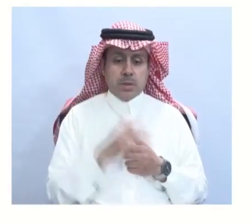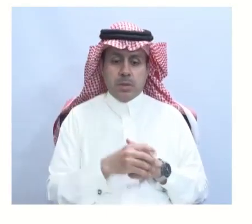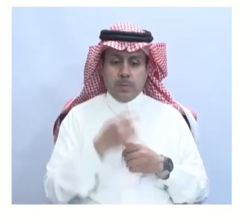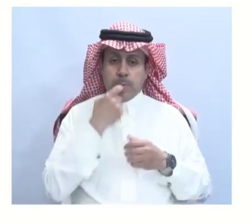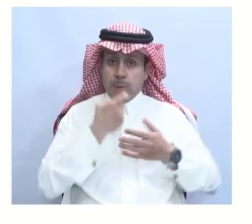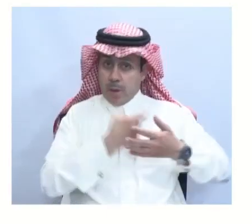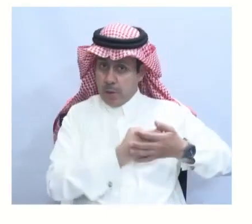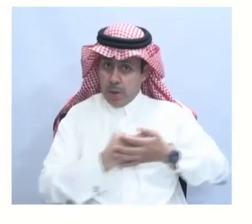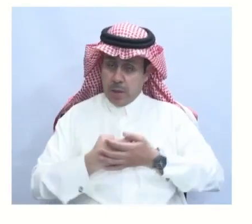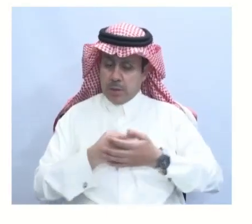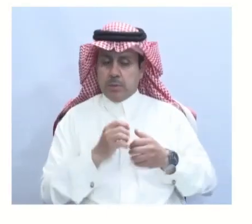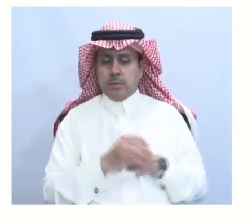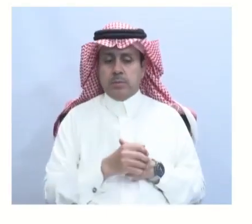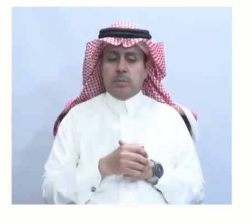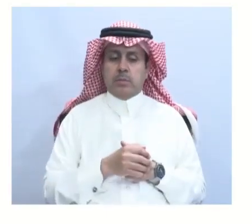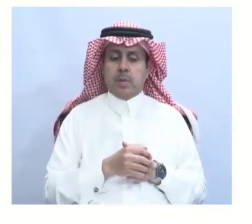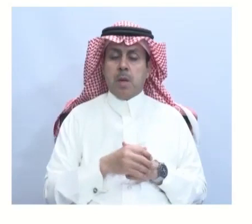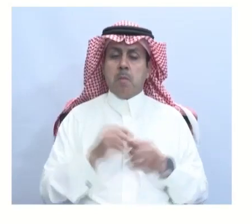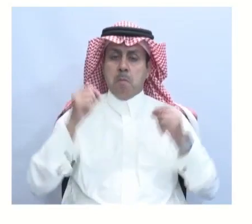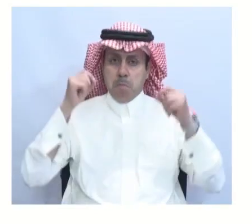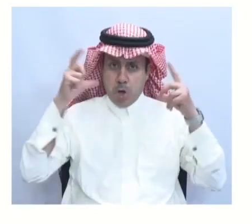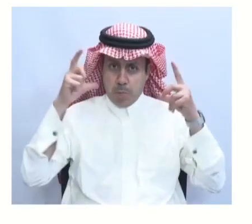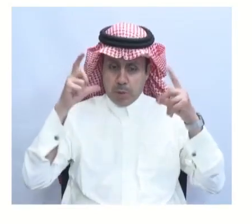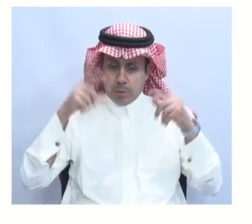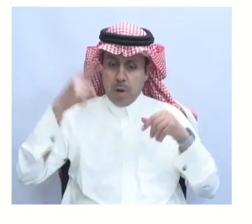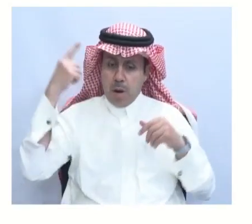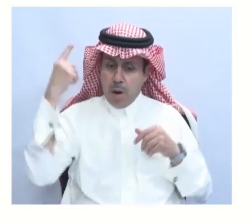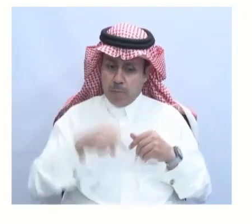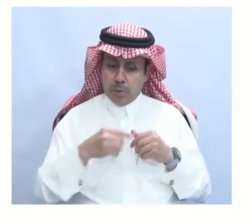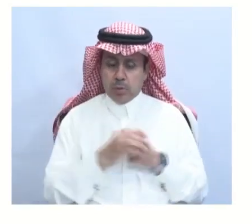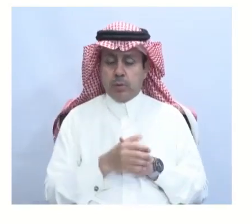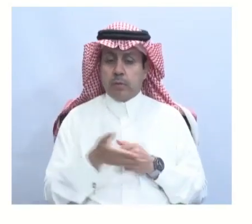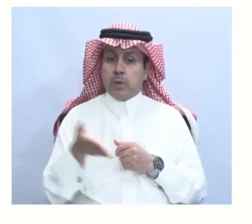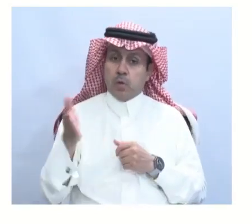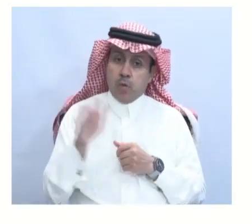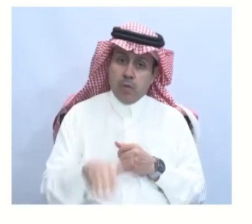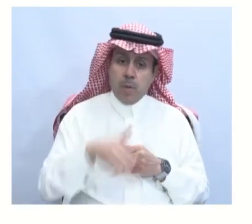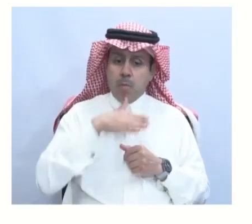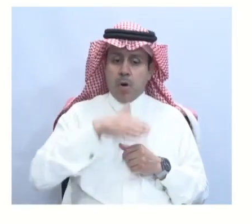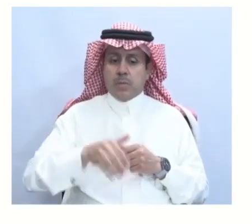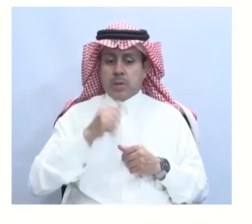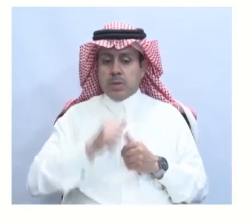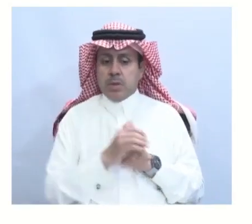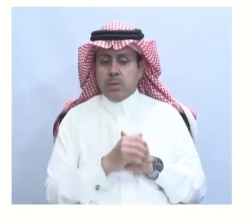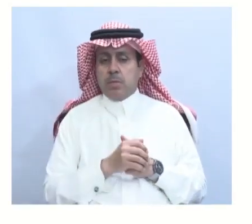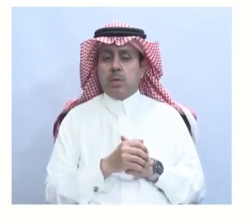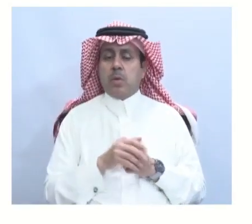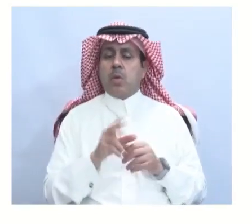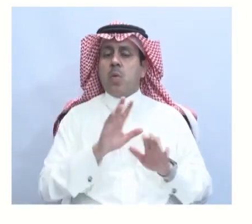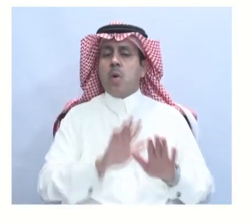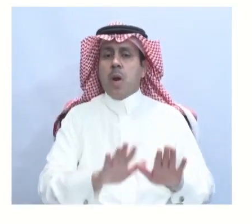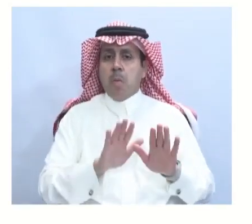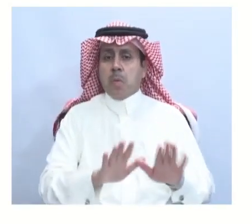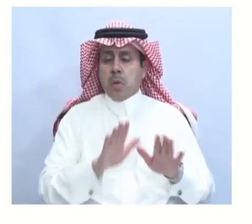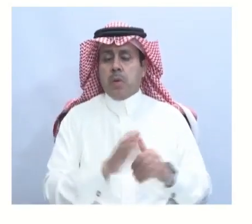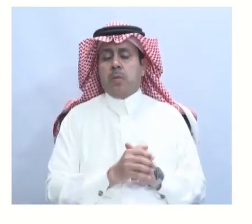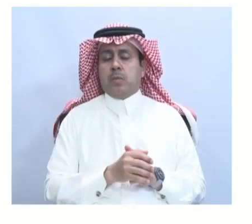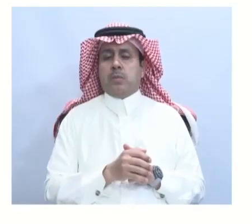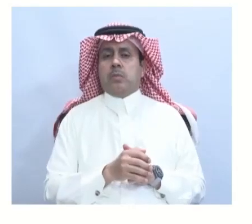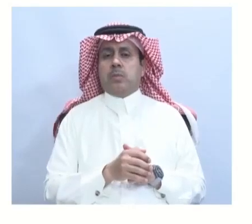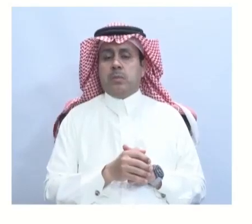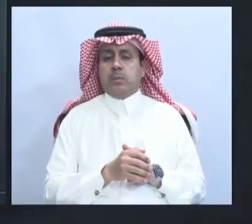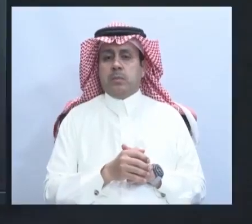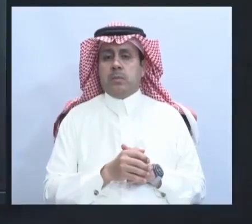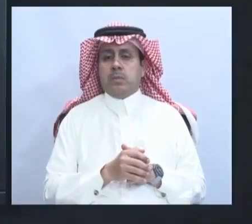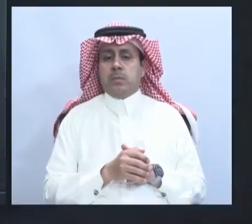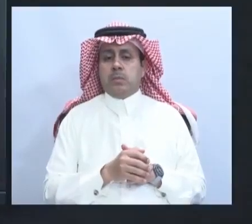خمس رضعات معلومات يحرم فتوفي رسول الله صلى الله عليه وسلم والامر